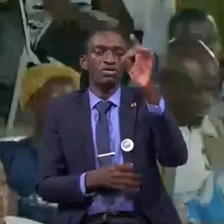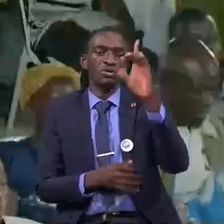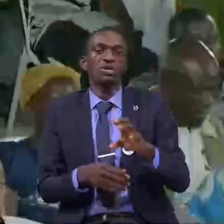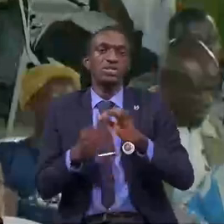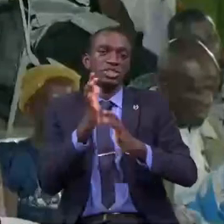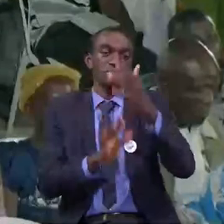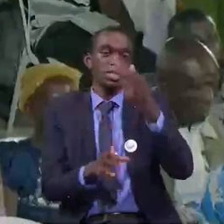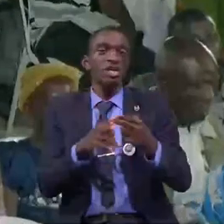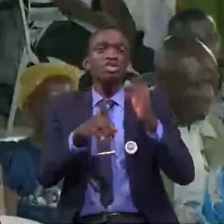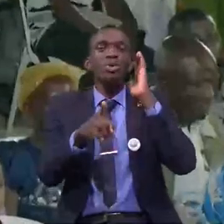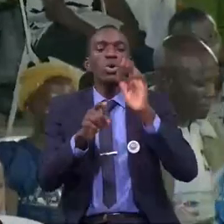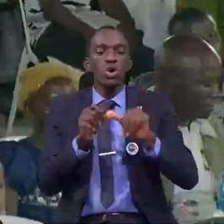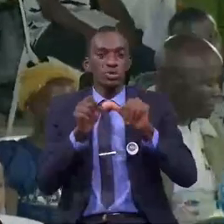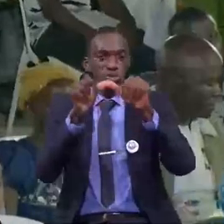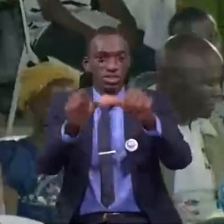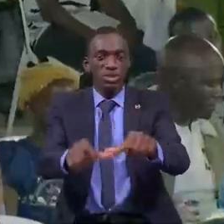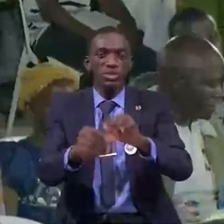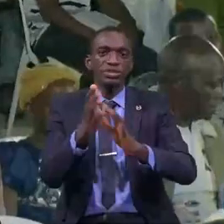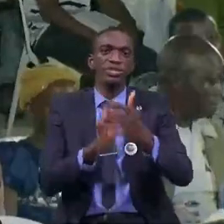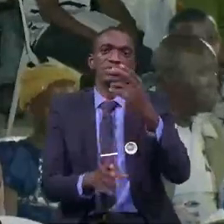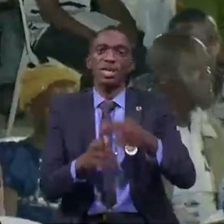Tu vas continuer.